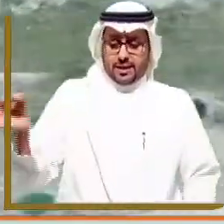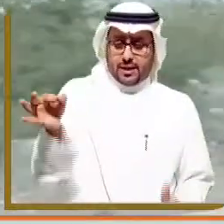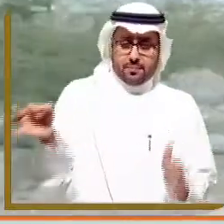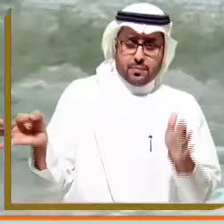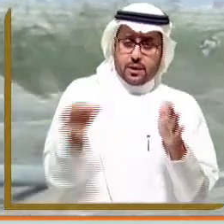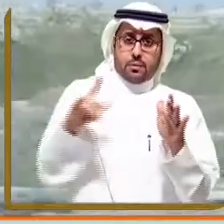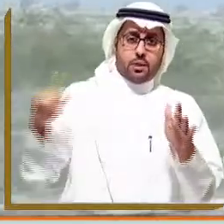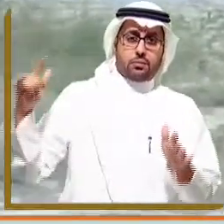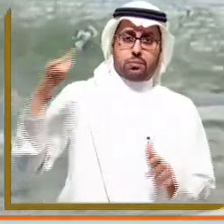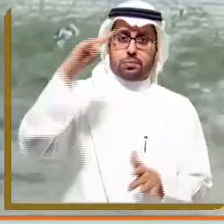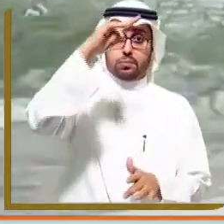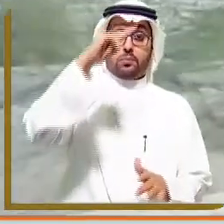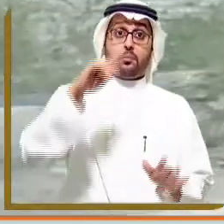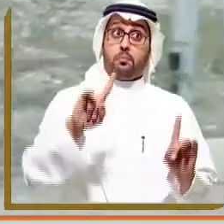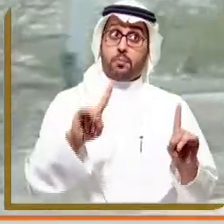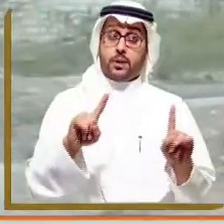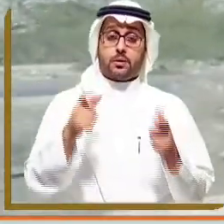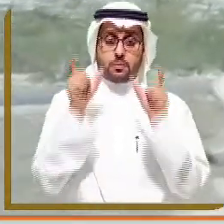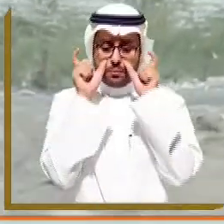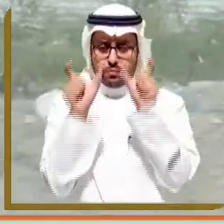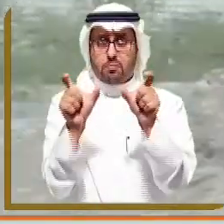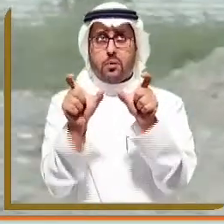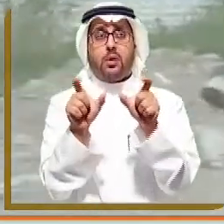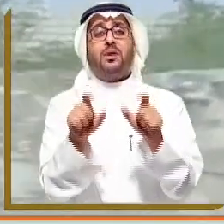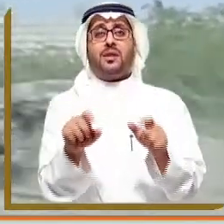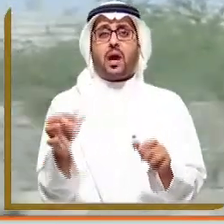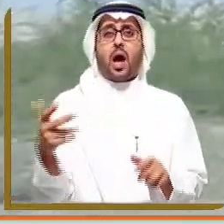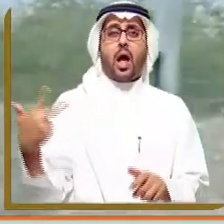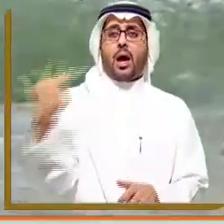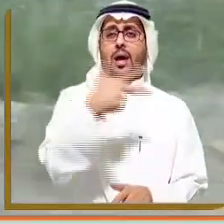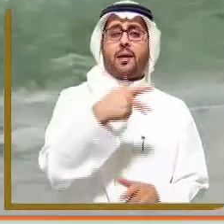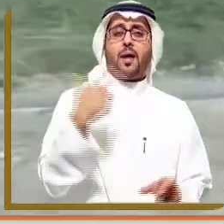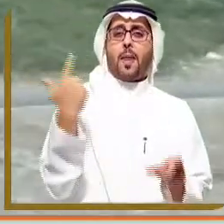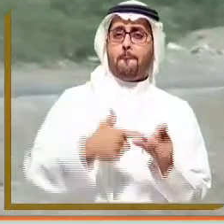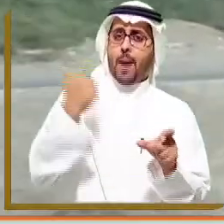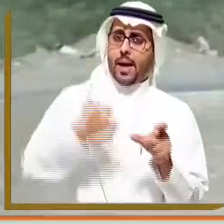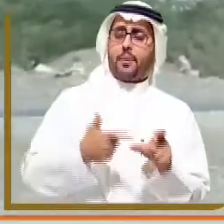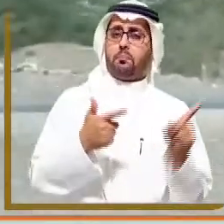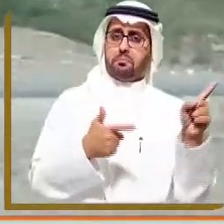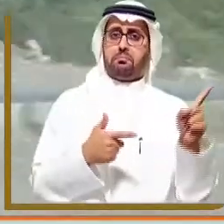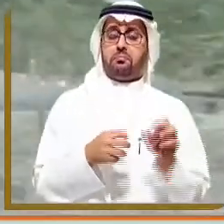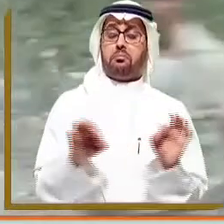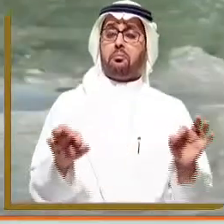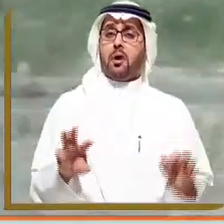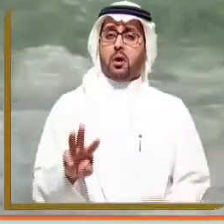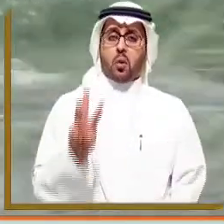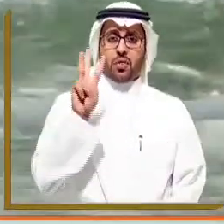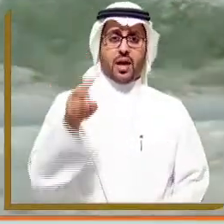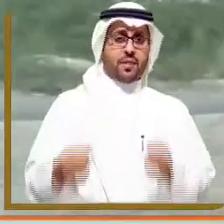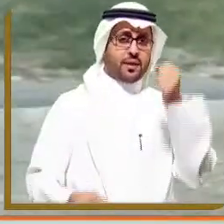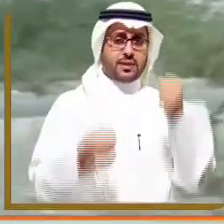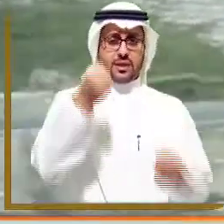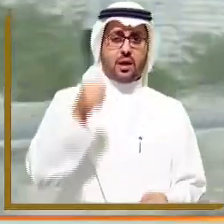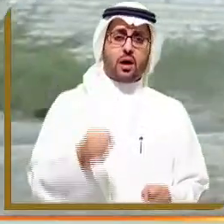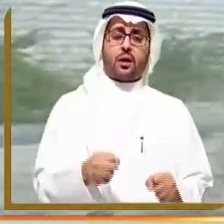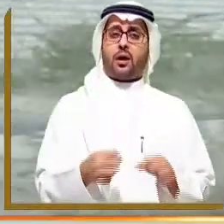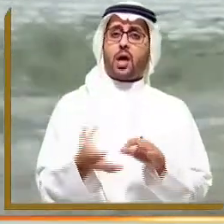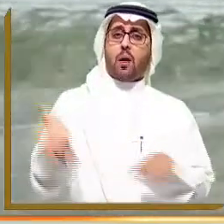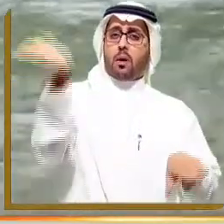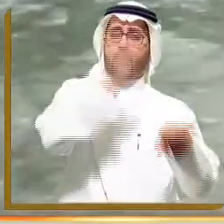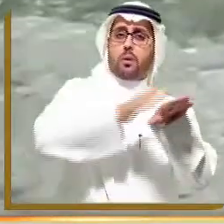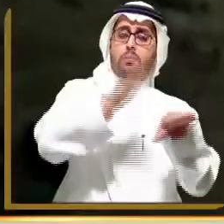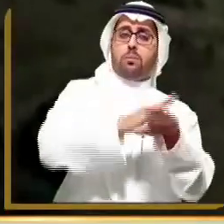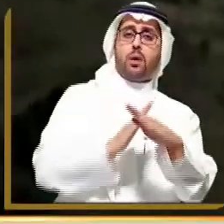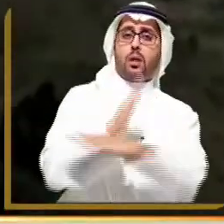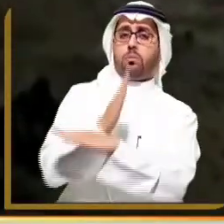من مواقعه في جبهة المشجح غرب مأرب، تزامنا مع تدمير 3 عربات محملة بأسلحة وذخائر